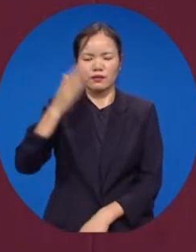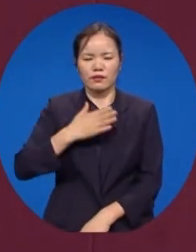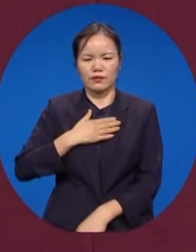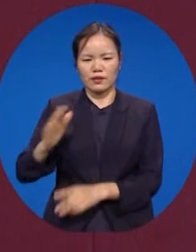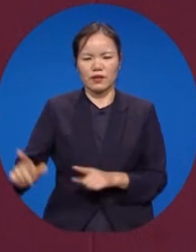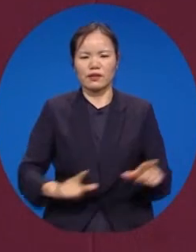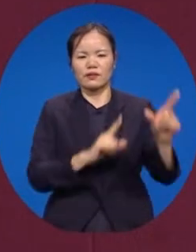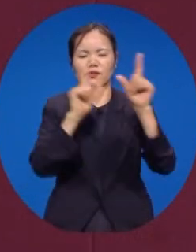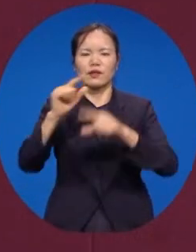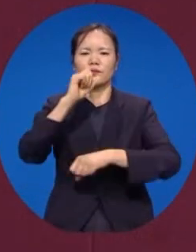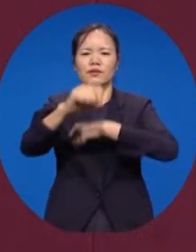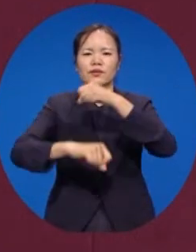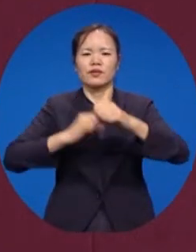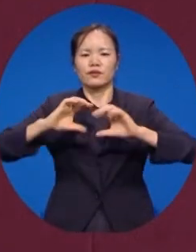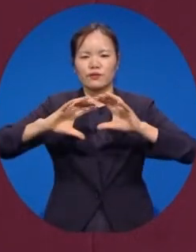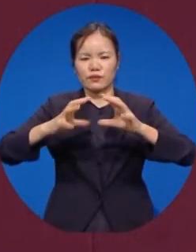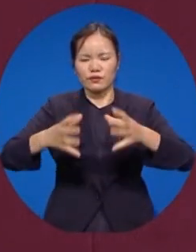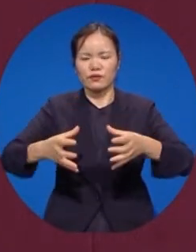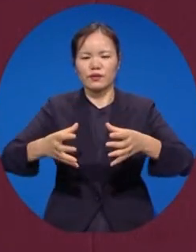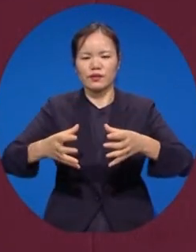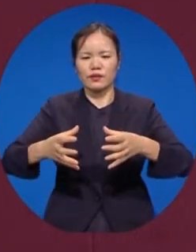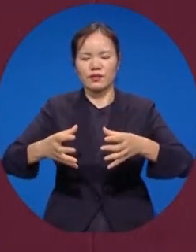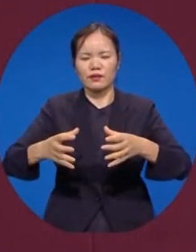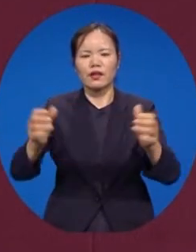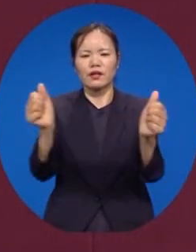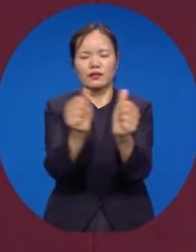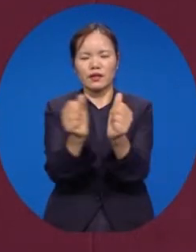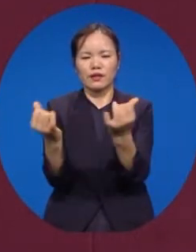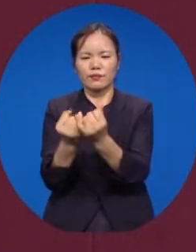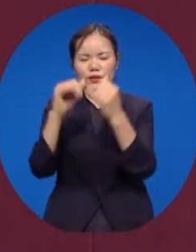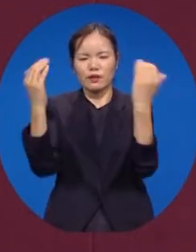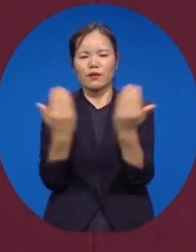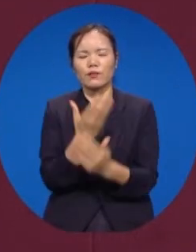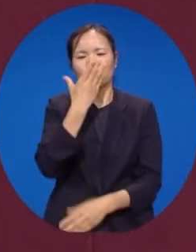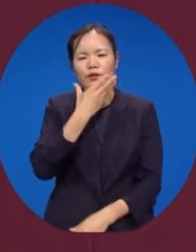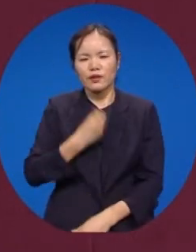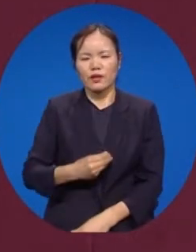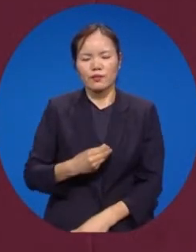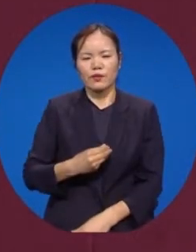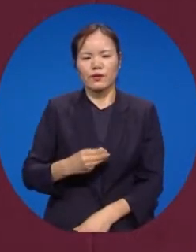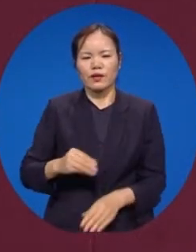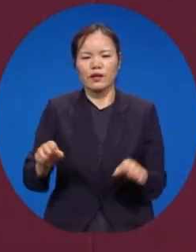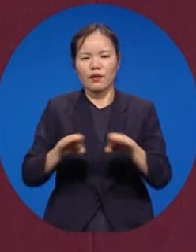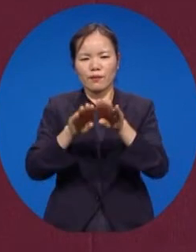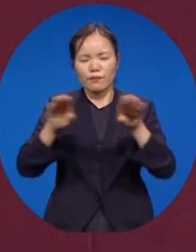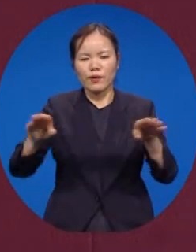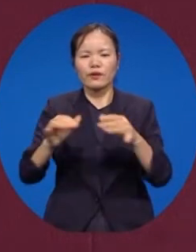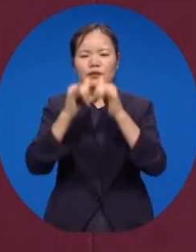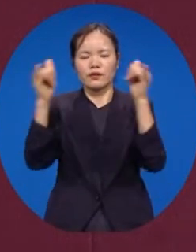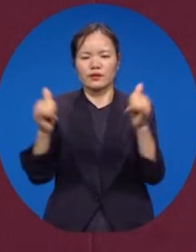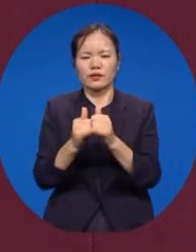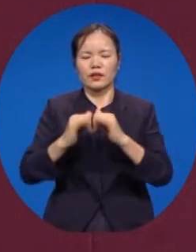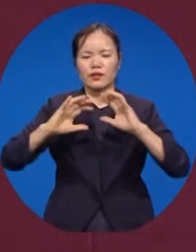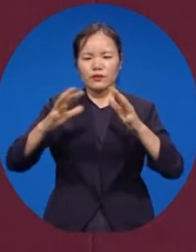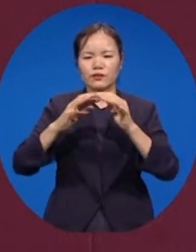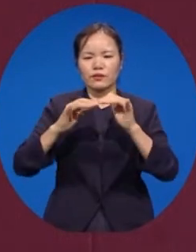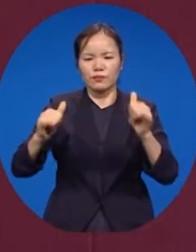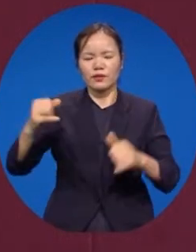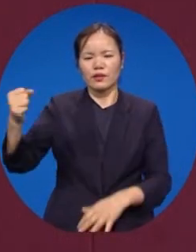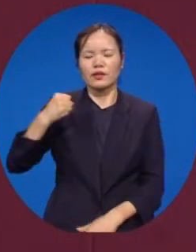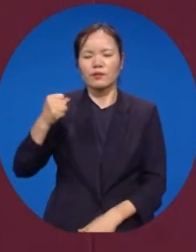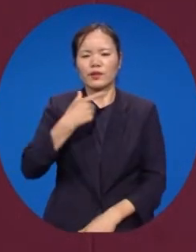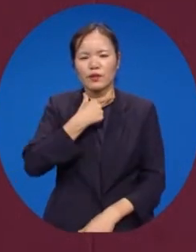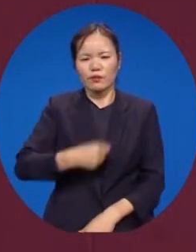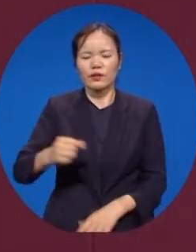삶이 자유로운 나라, 남녀 모두가 행복한 양성평등 사회, 국민의 힘이 지향하는